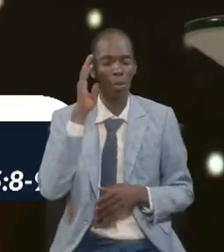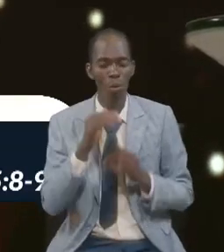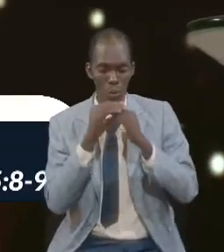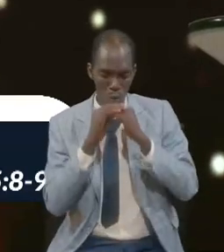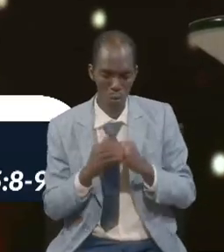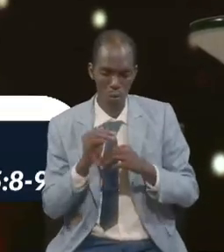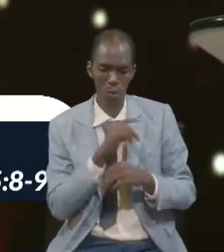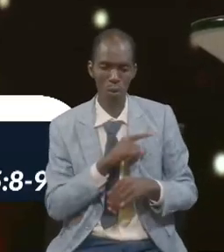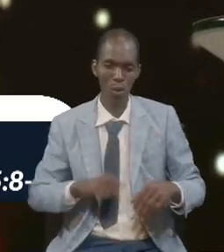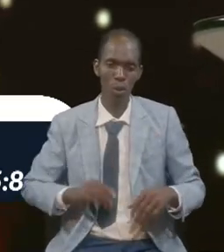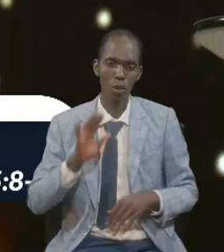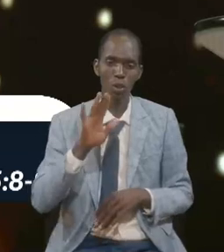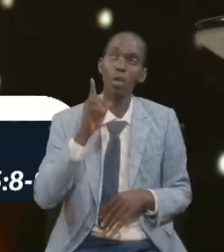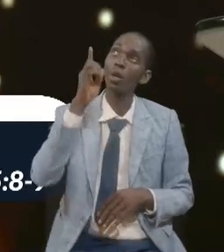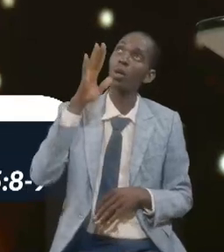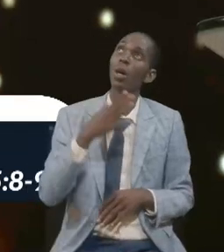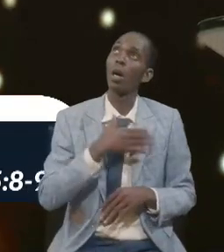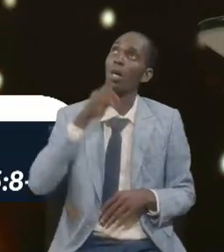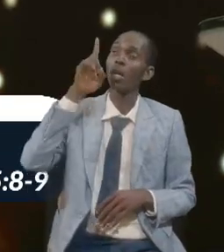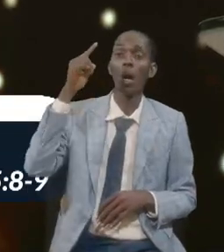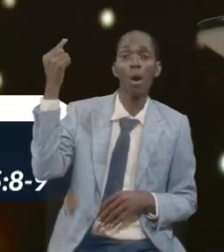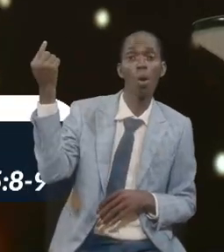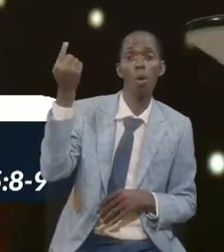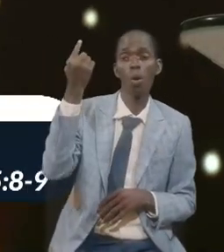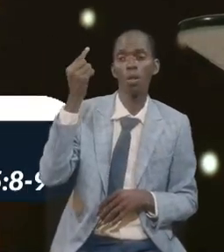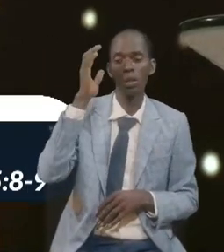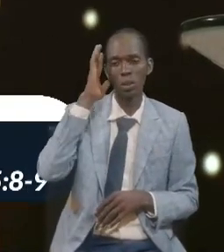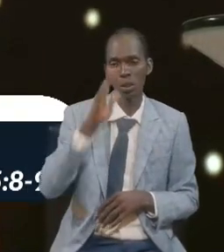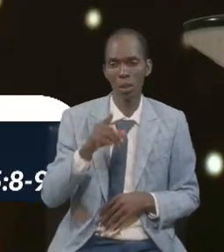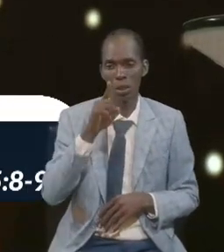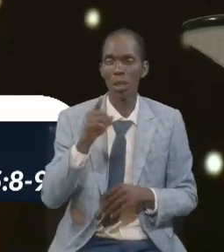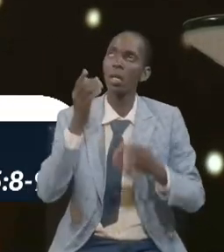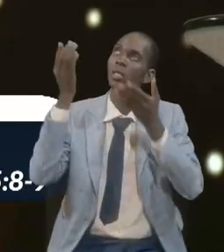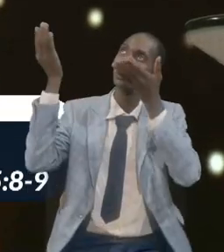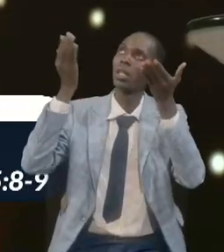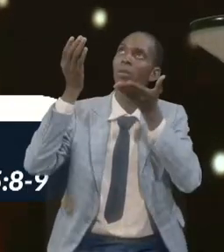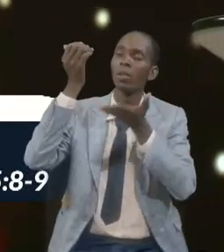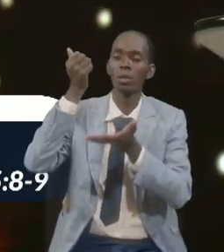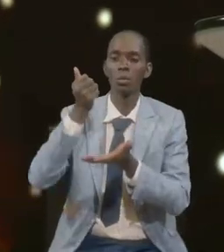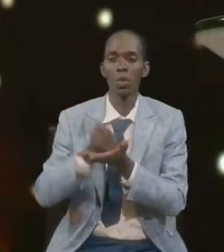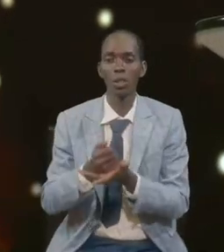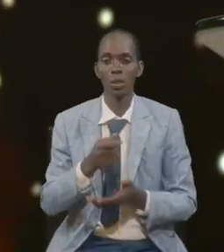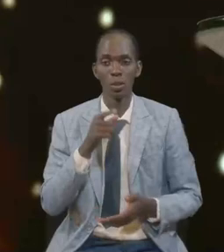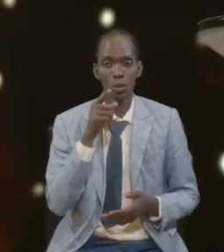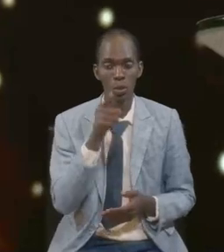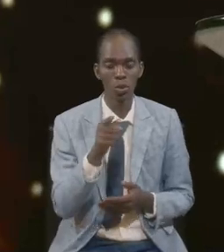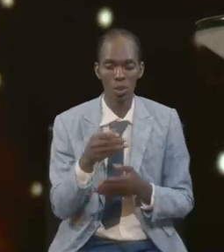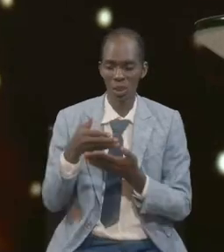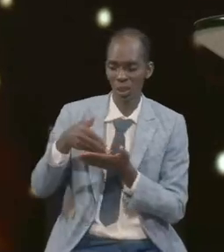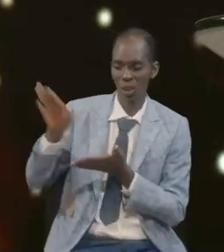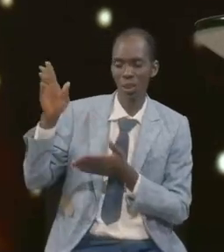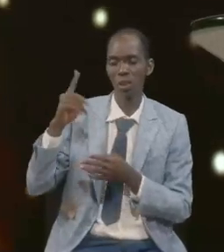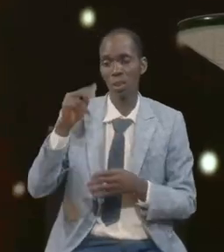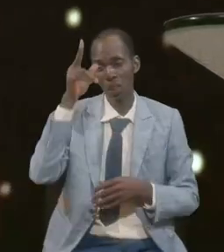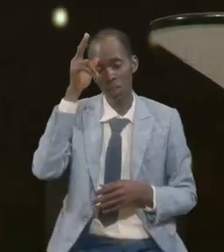tu adoreras le Seigneur ton Dieu et tu le serviras le seul. Amen. Vous allez résister